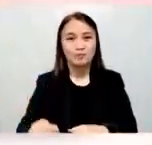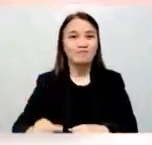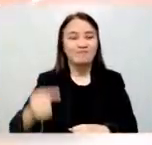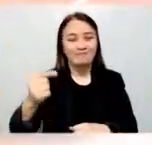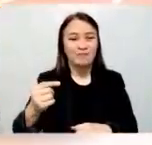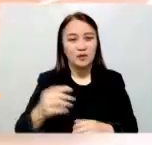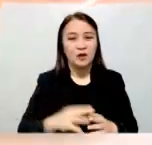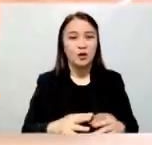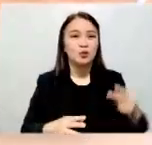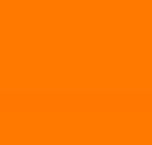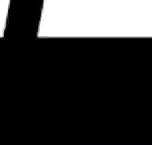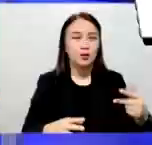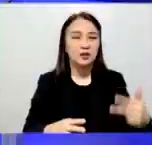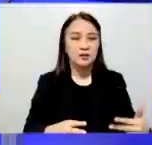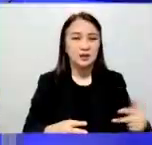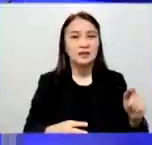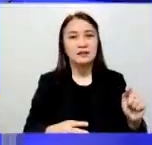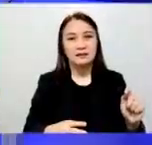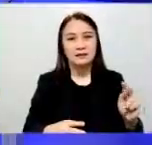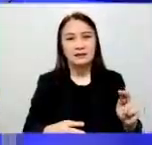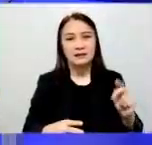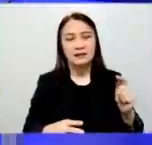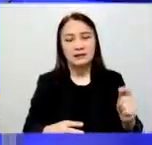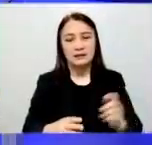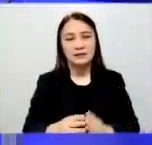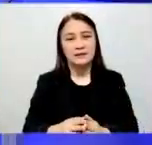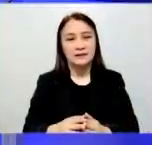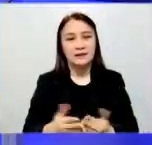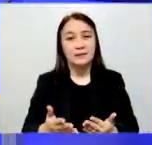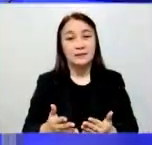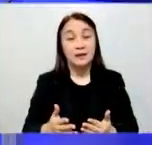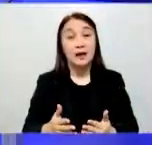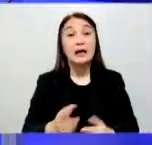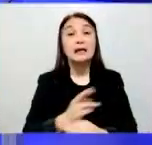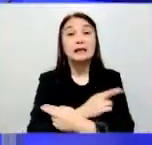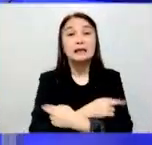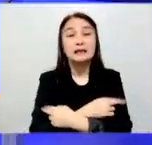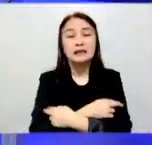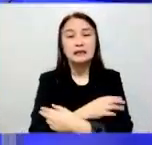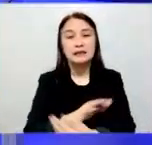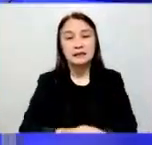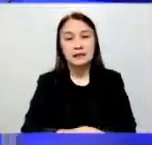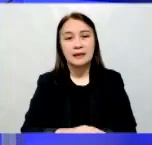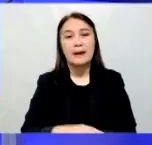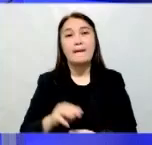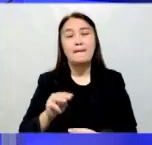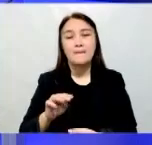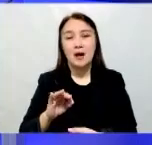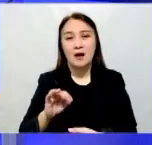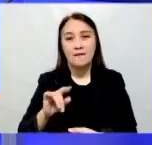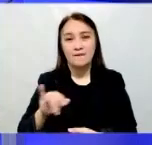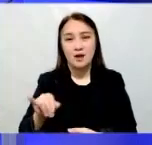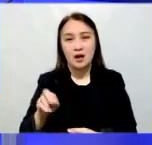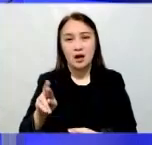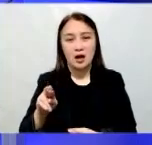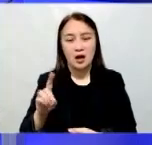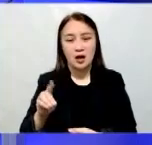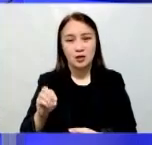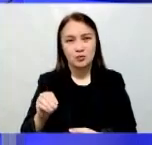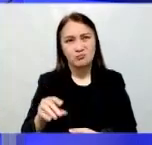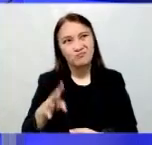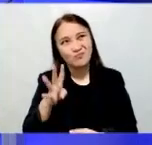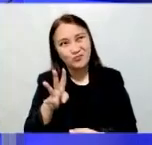ang TNT. At magpapahinga muna si PBA MVP Junmar Fajardo ng 4-6 na linggo pagkatapos